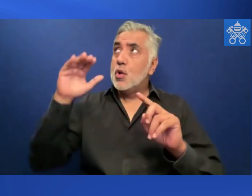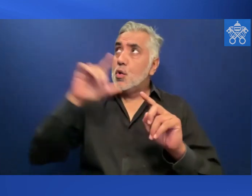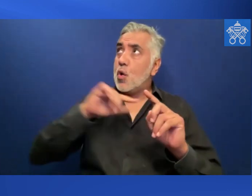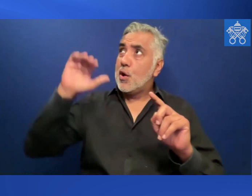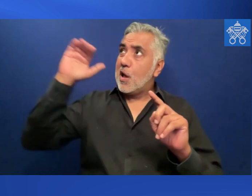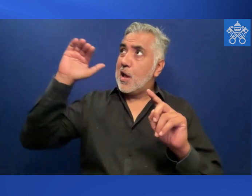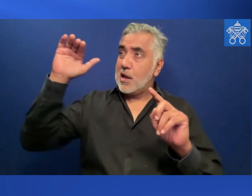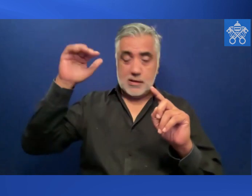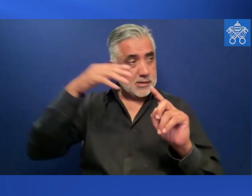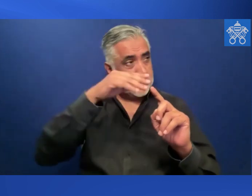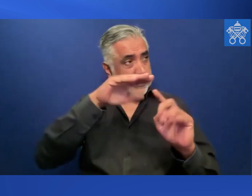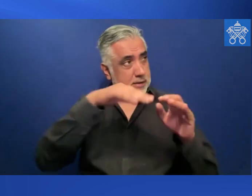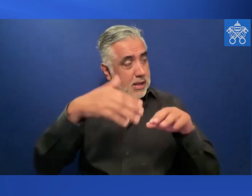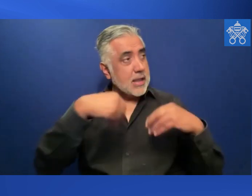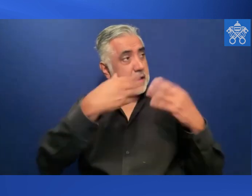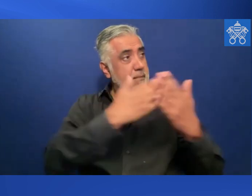Domine.